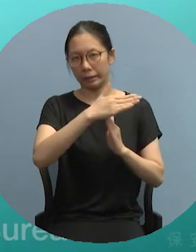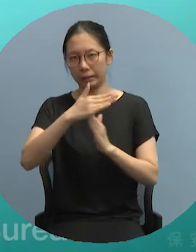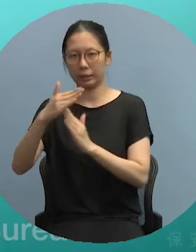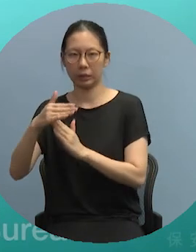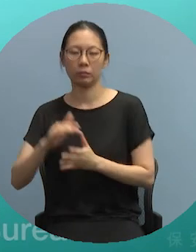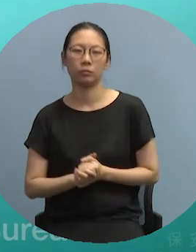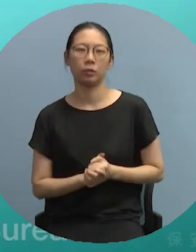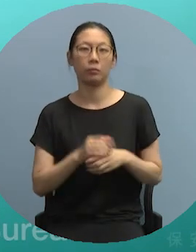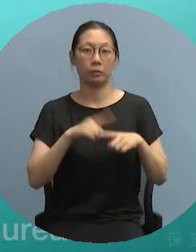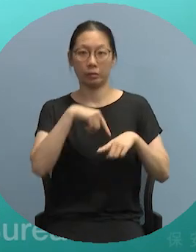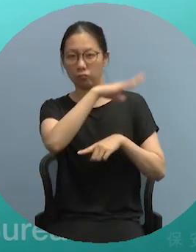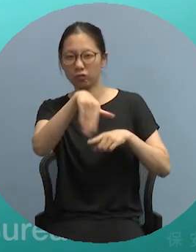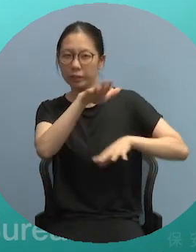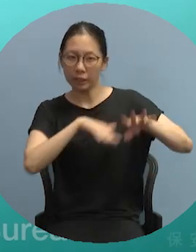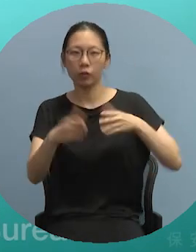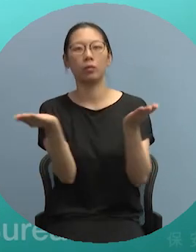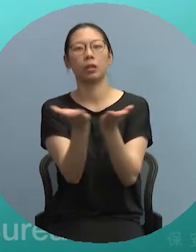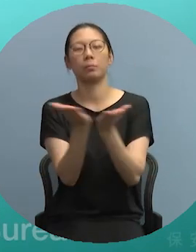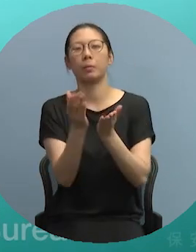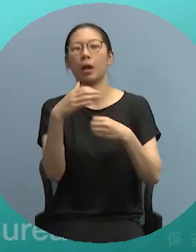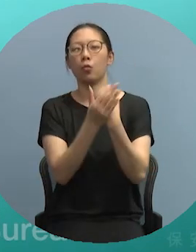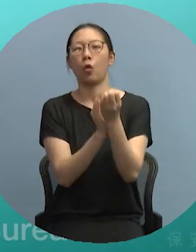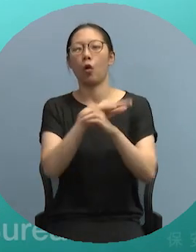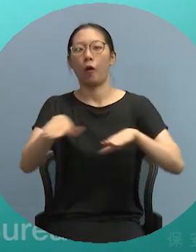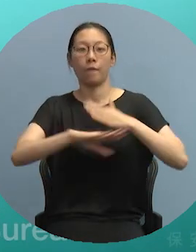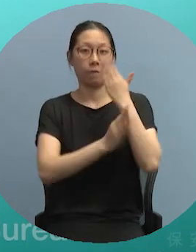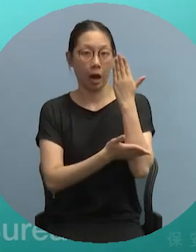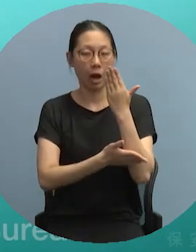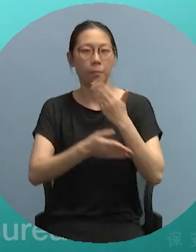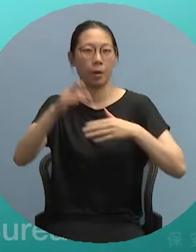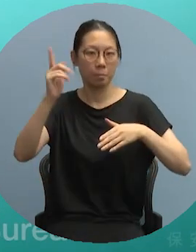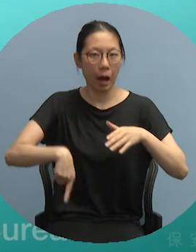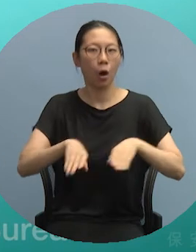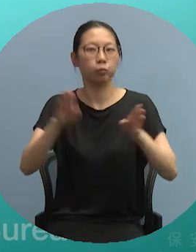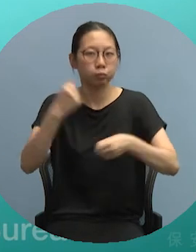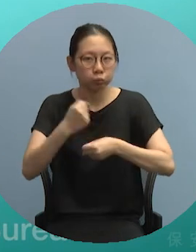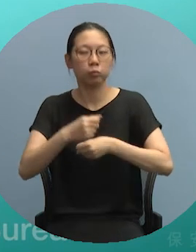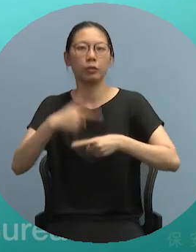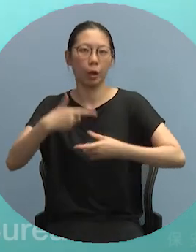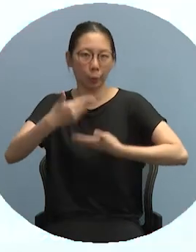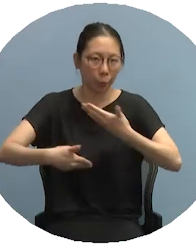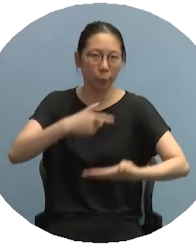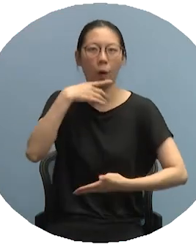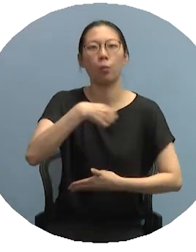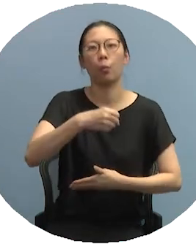成果是清楚證明了香港國安法的實施已經發揮了相當的成效。